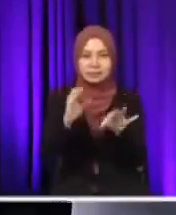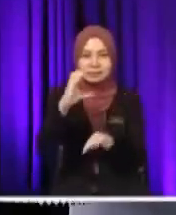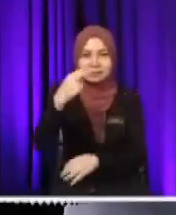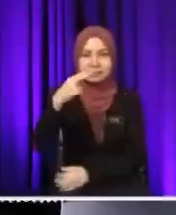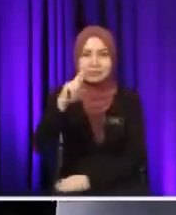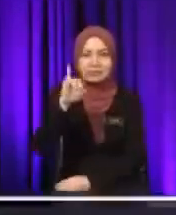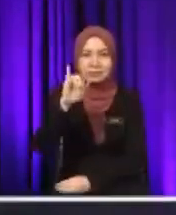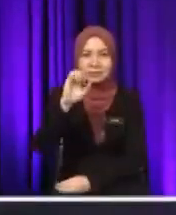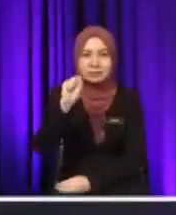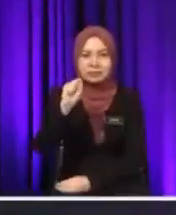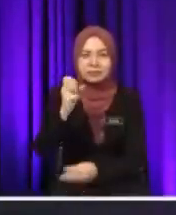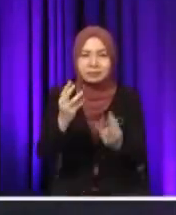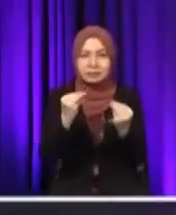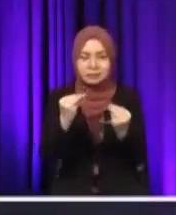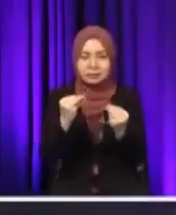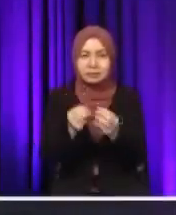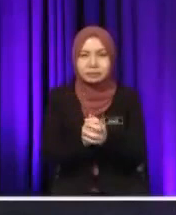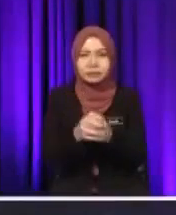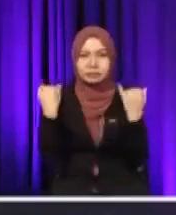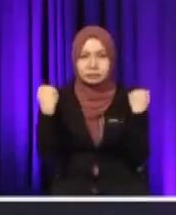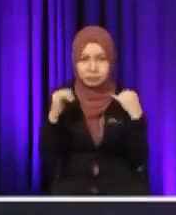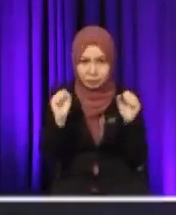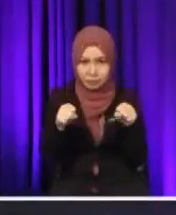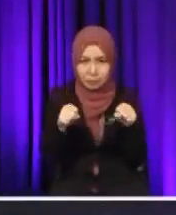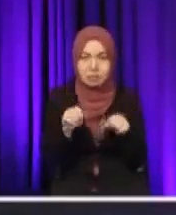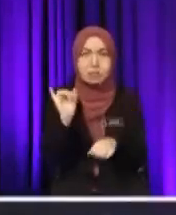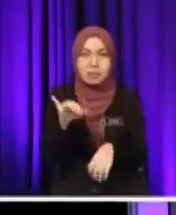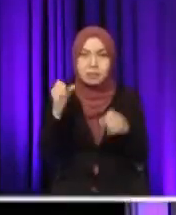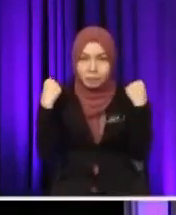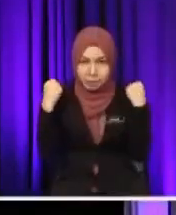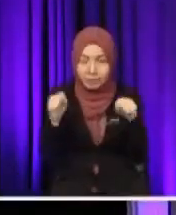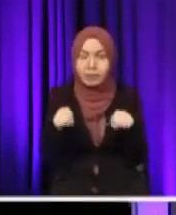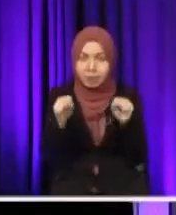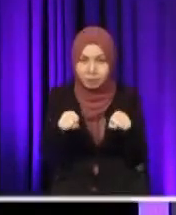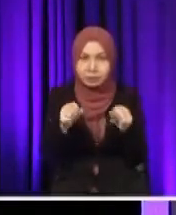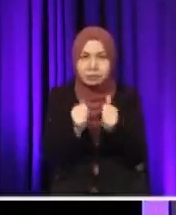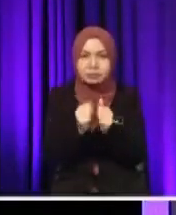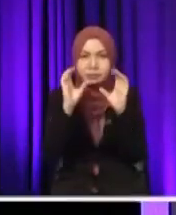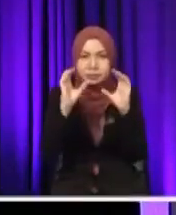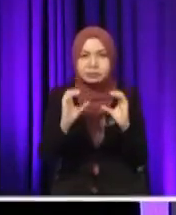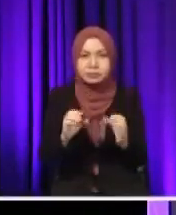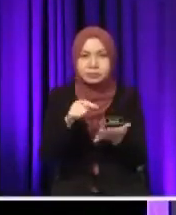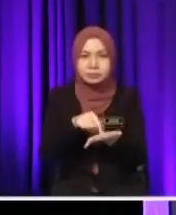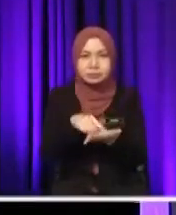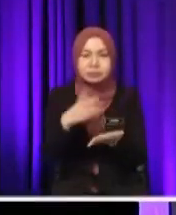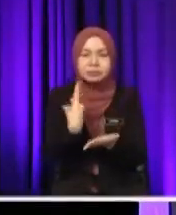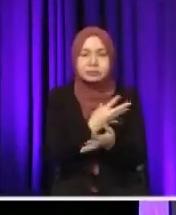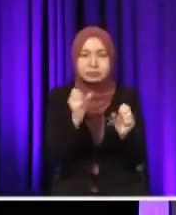Okey, sebenarnya itu kita boleh dengan cara ini kita boleh membentuk bentuk sabun yang kita